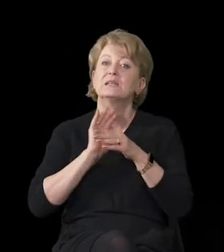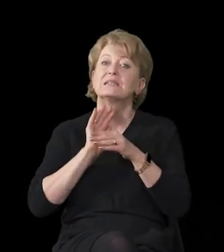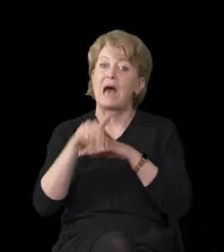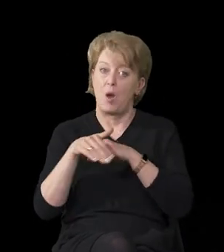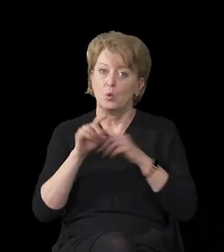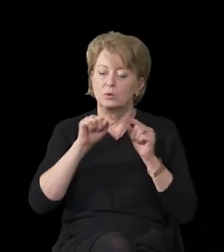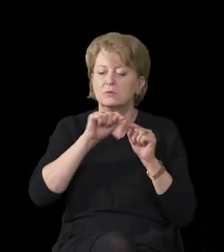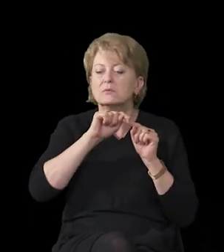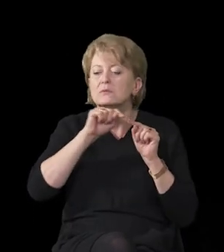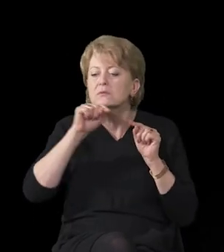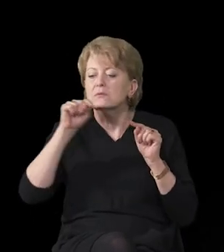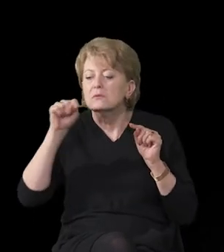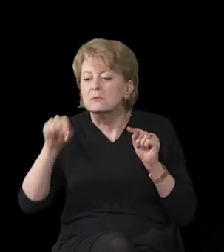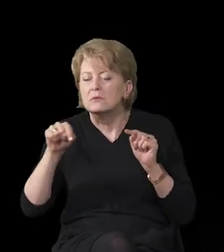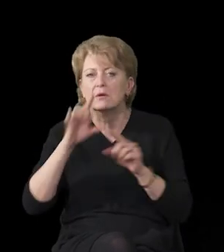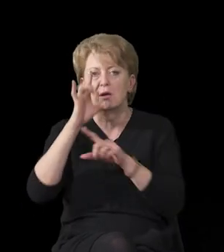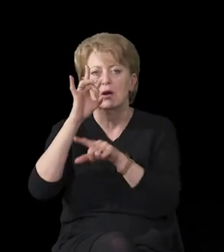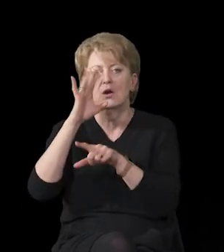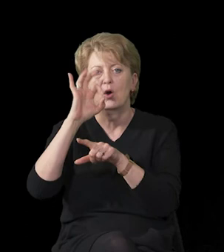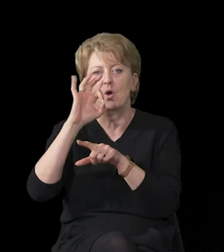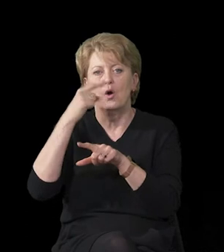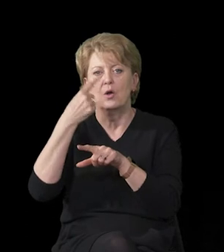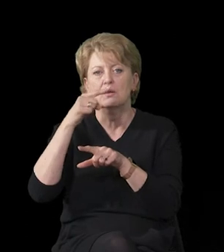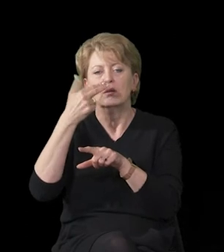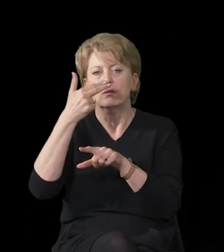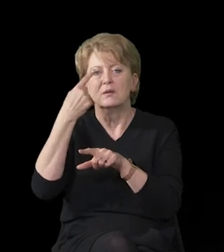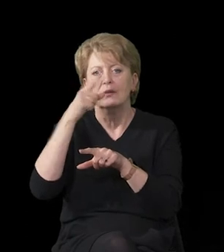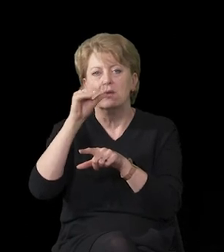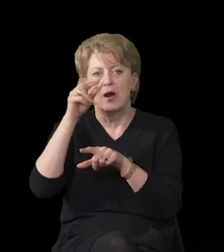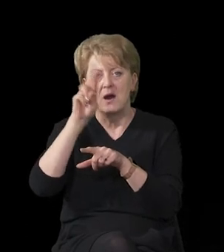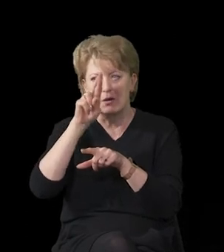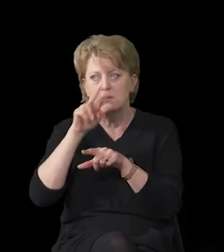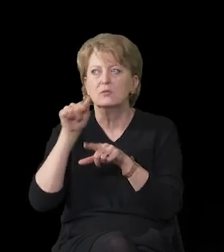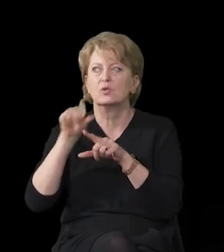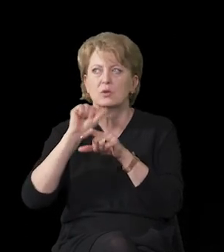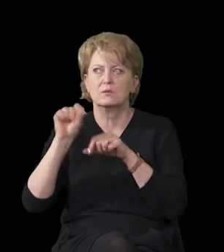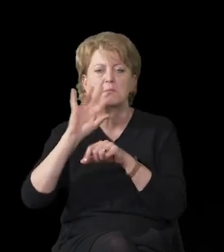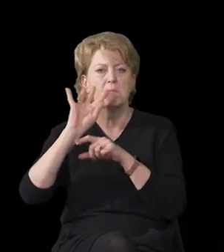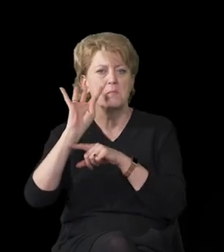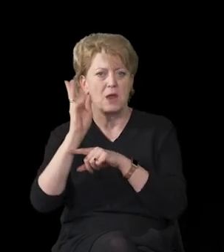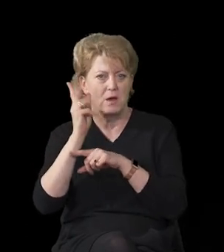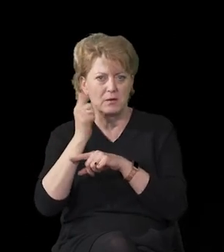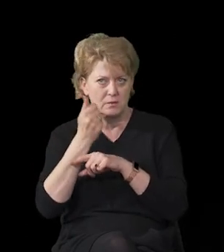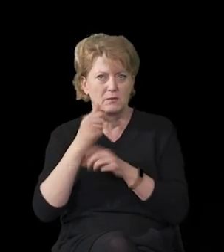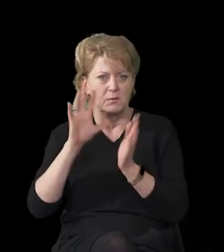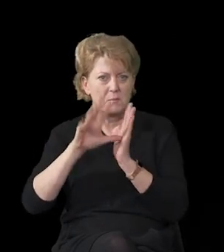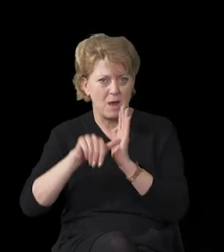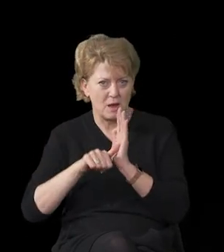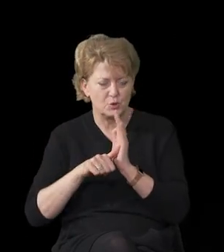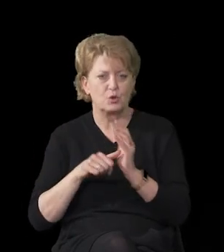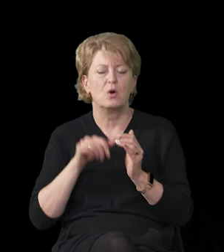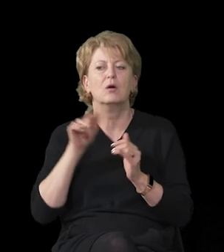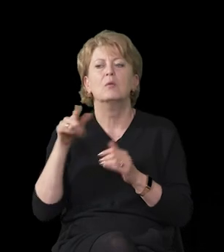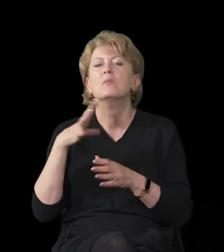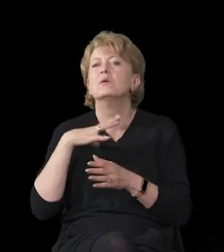miasto, Gonder. Gonder przez 250 lat był stolicą etiopskich królestw. Założony